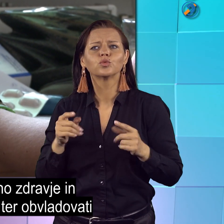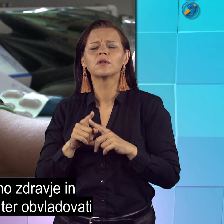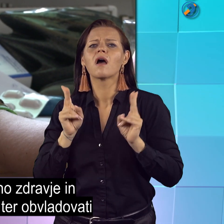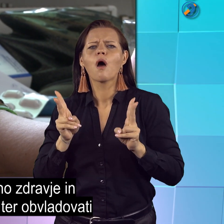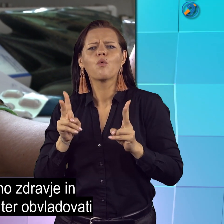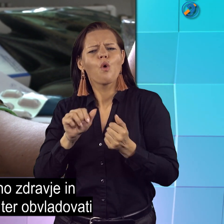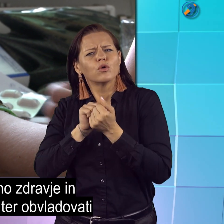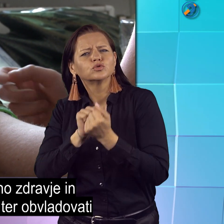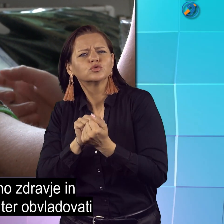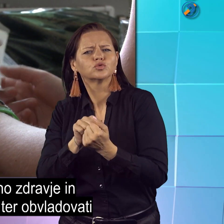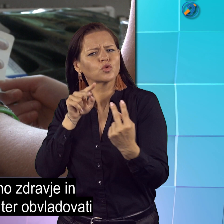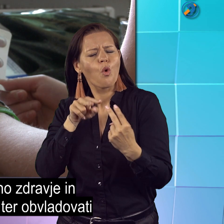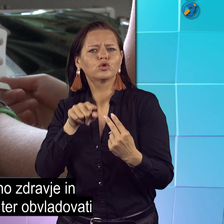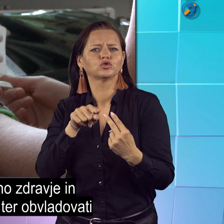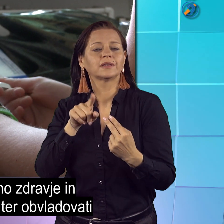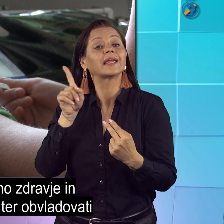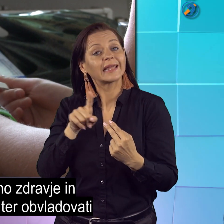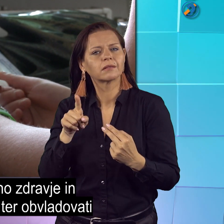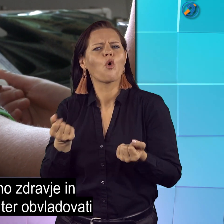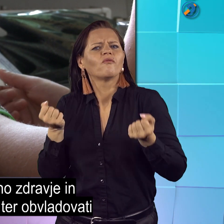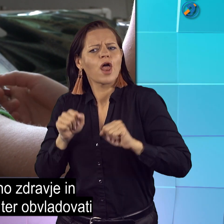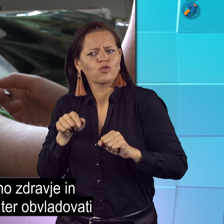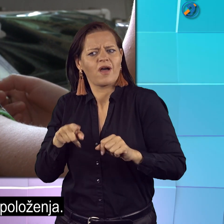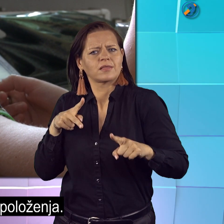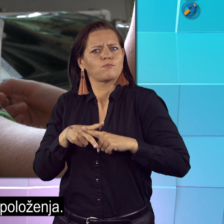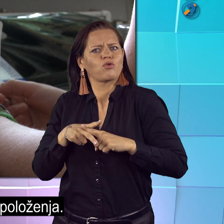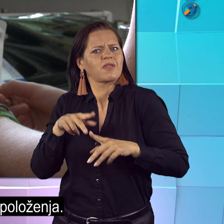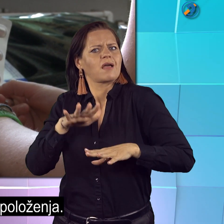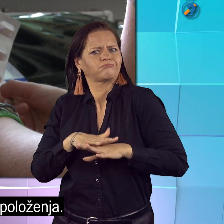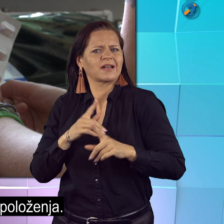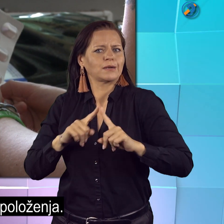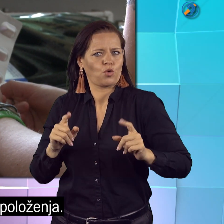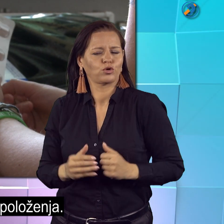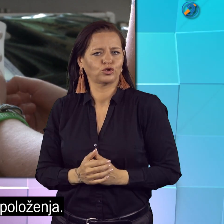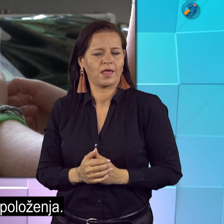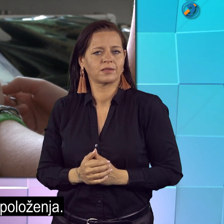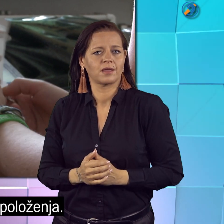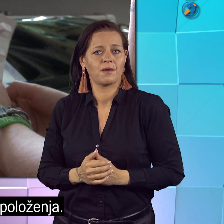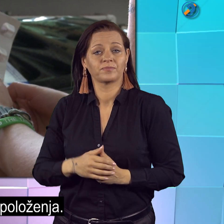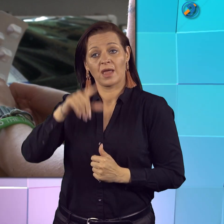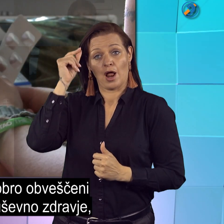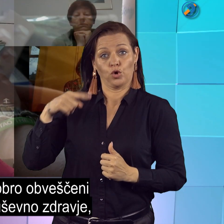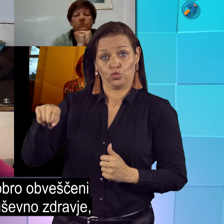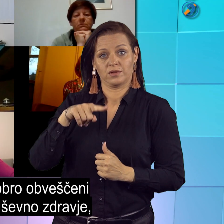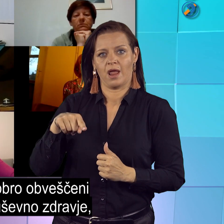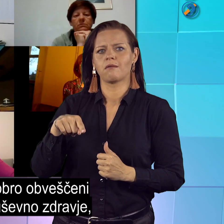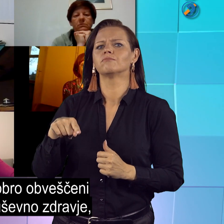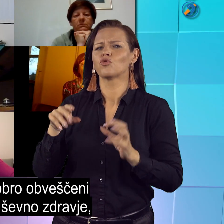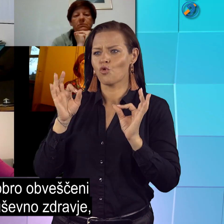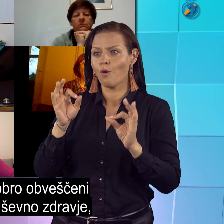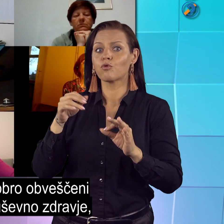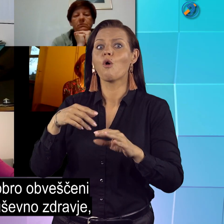soočiti ter obvladati motnje razpoloženja. Ljudje, ki so